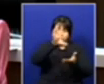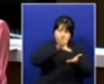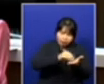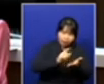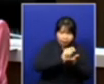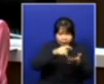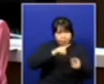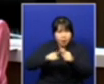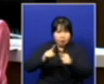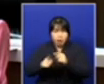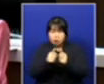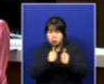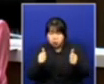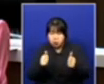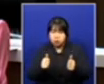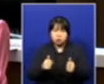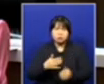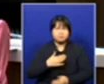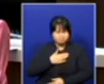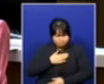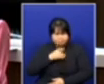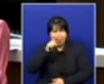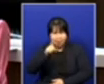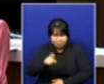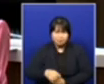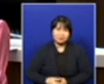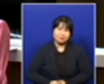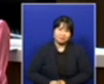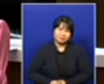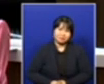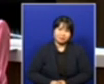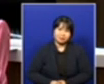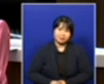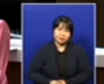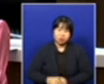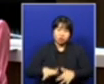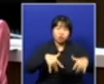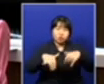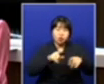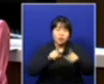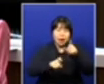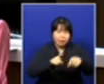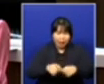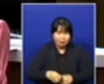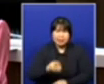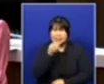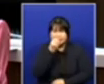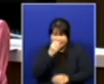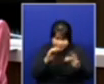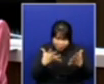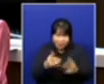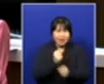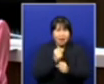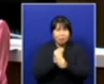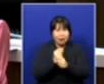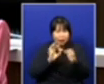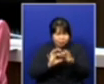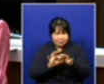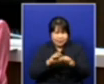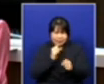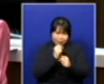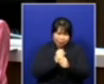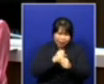นอย่างโน้นอย่างนี้ผมถามจริงเหรอท่านประธานครับไปถามชาวบ้านเลยครับไม่มีจะกินอยู่แล้วตกงานมาจากการล็อกดาวน์ปิดเมื